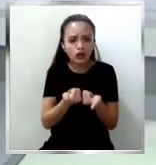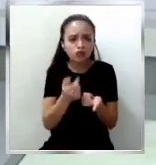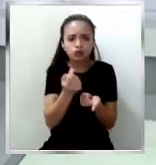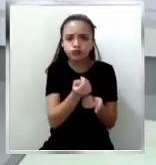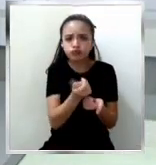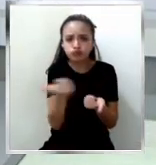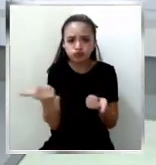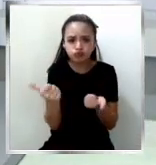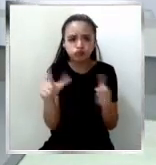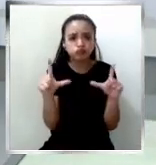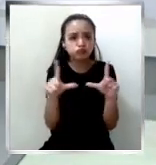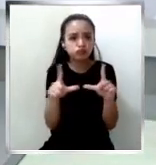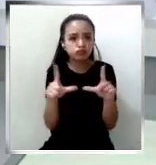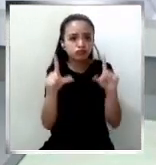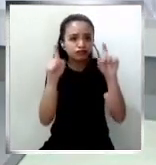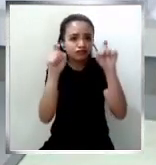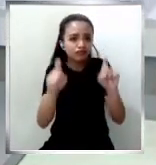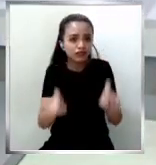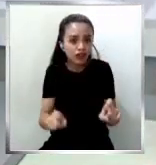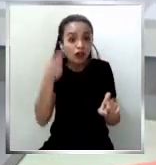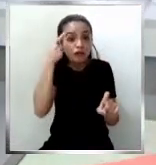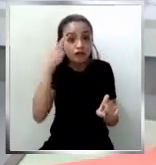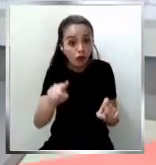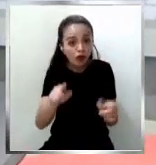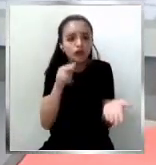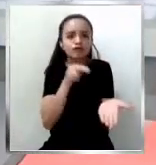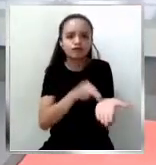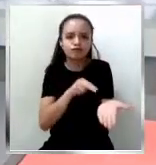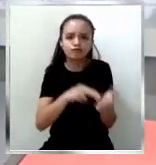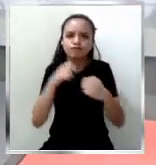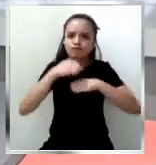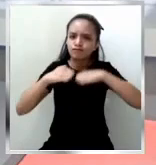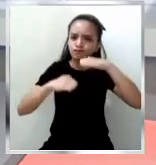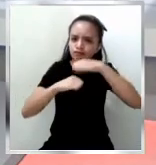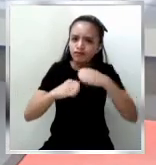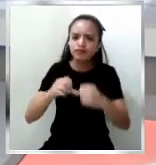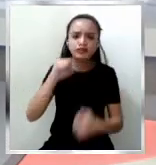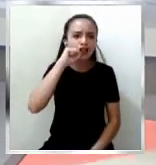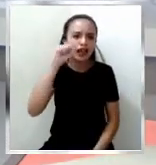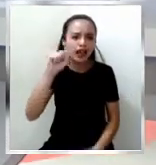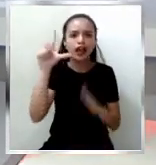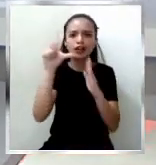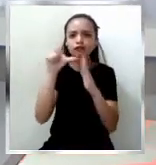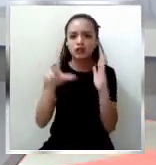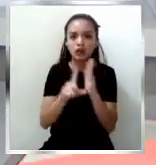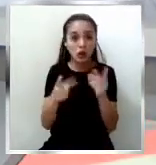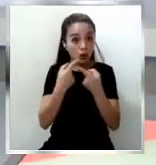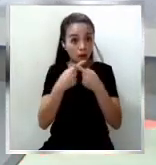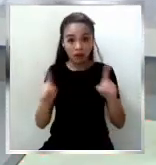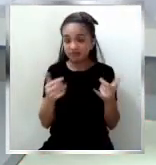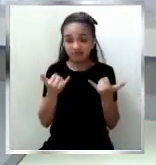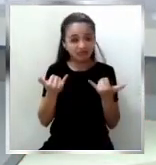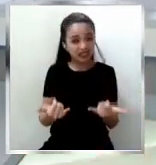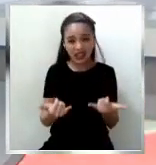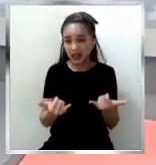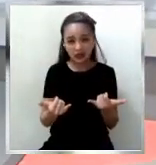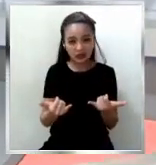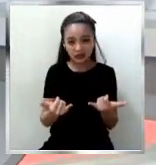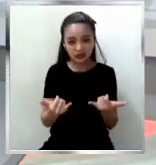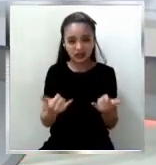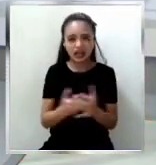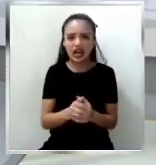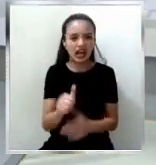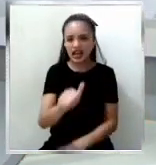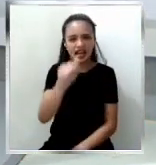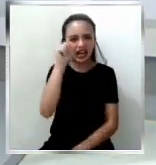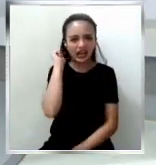licensure exams para sa nursing, engineering, dentistry at law. Pero ngayon pa lang, tutol na sa panukala ang